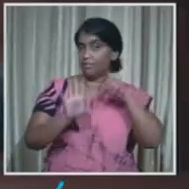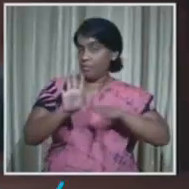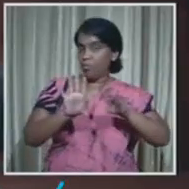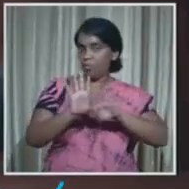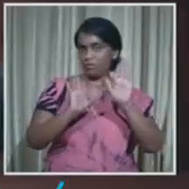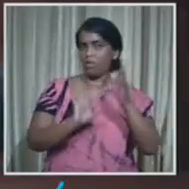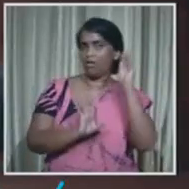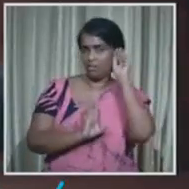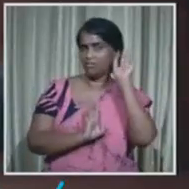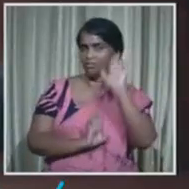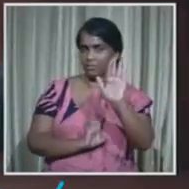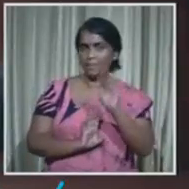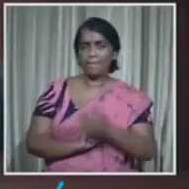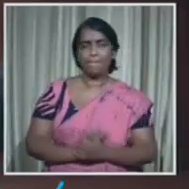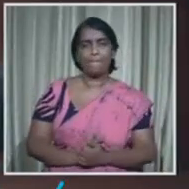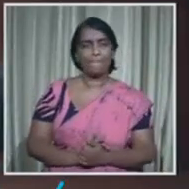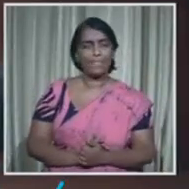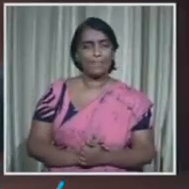Then,